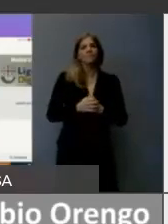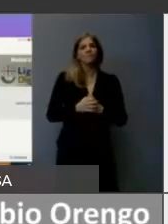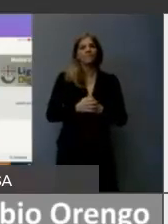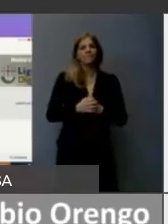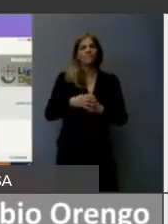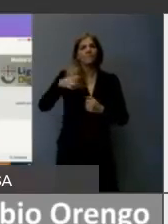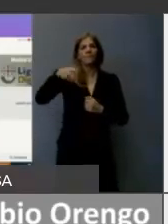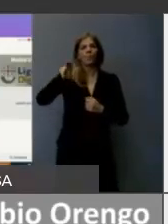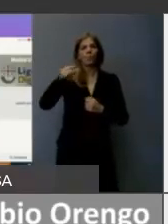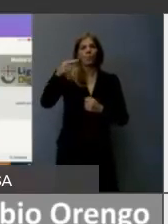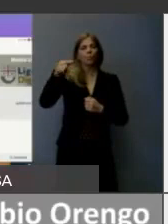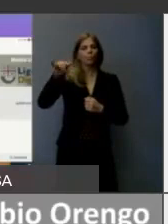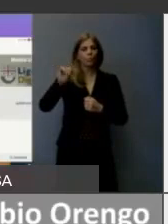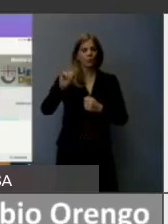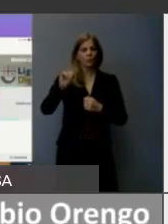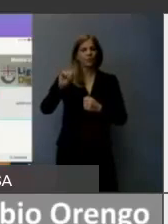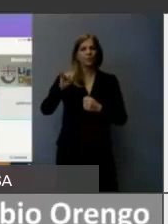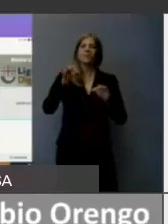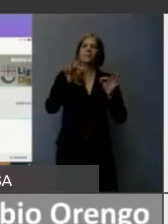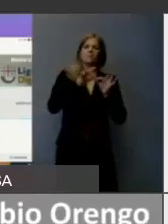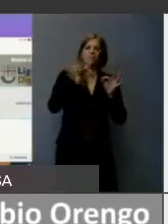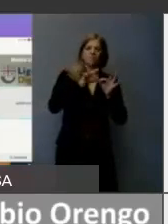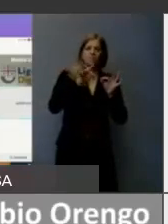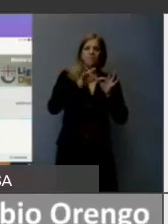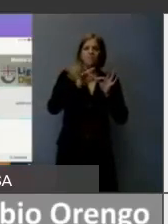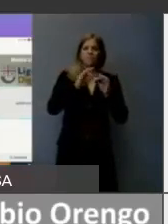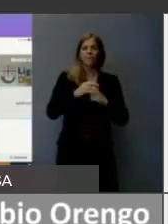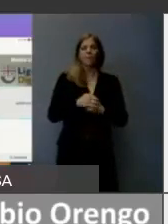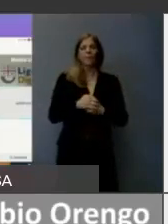Consigliere Putti. Favorevole.